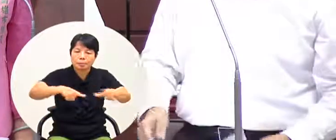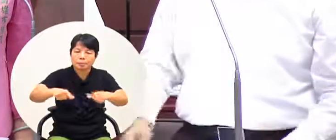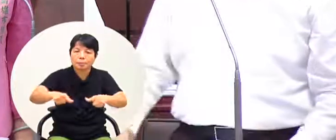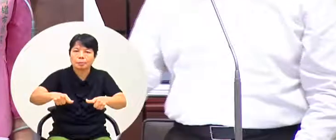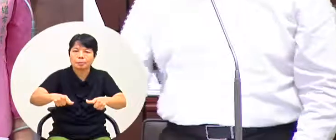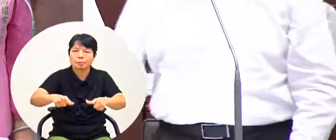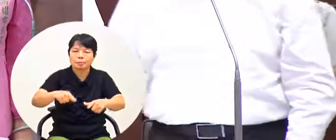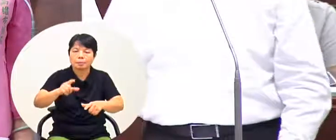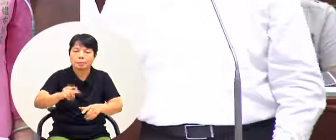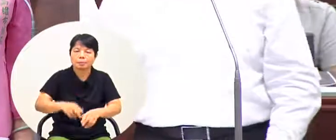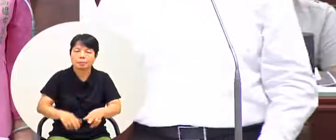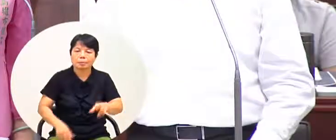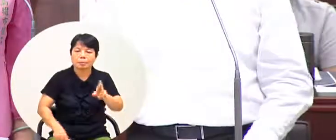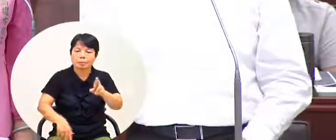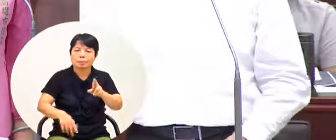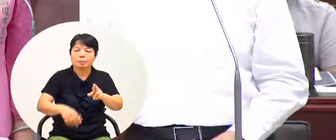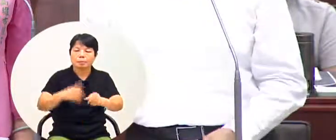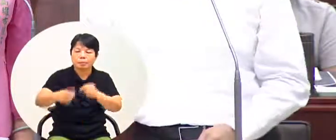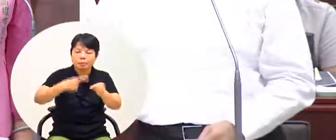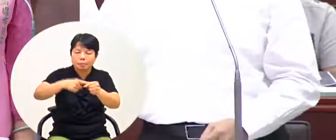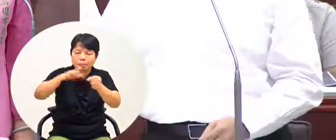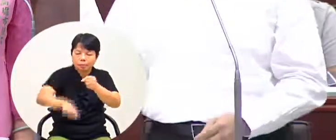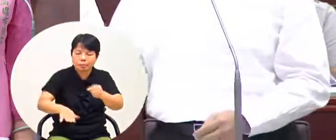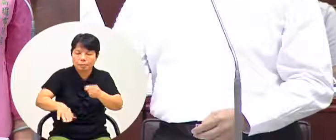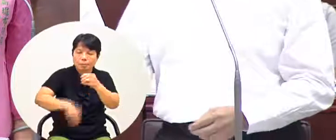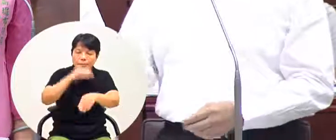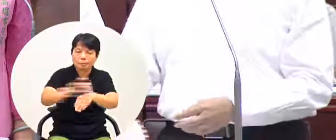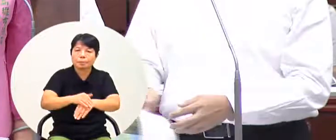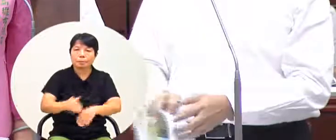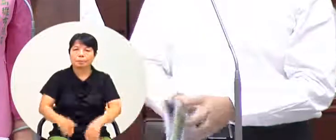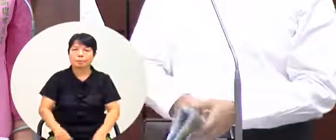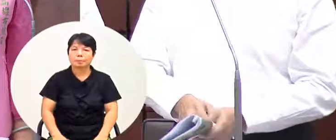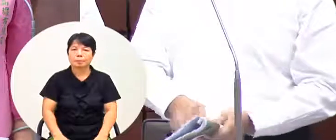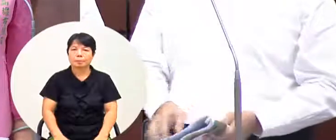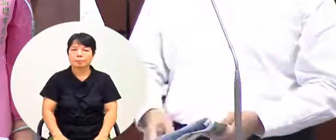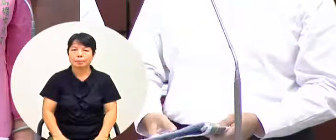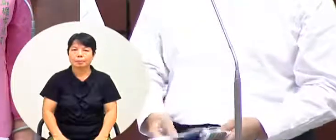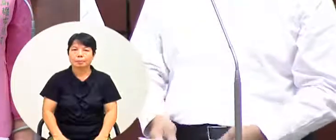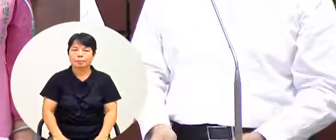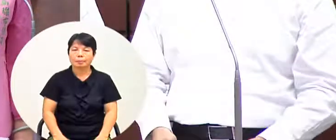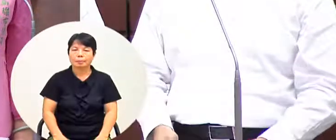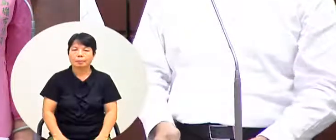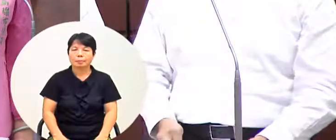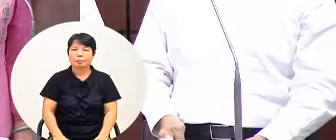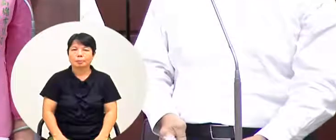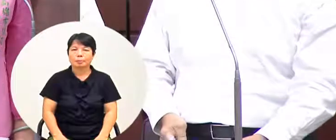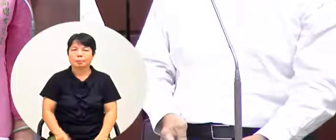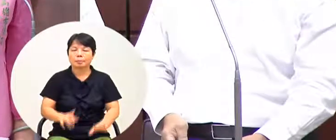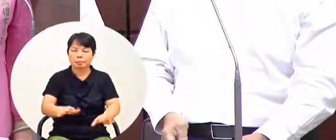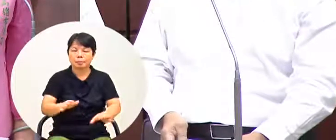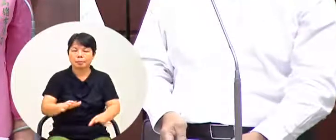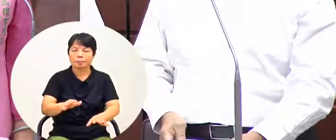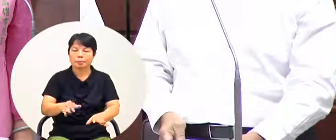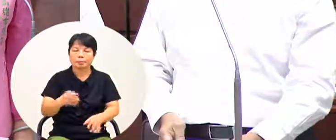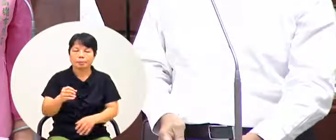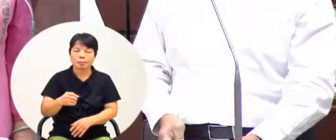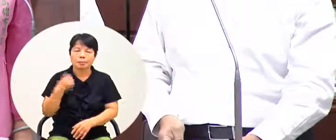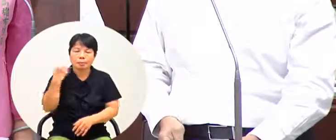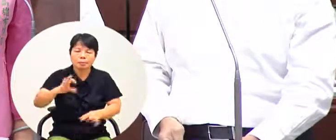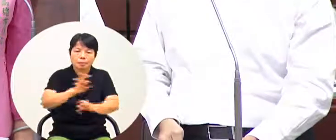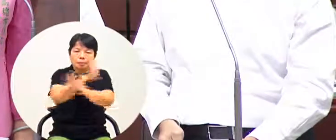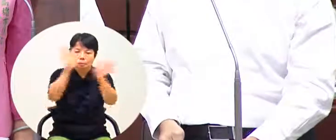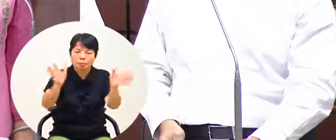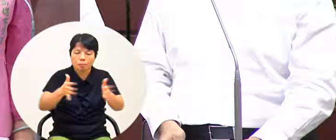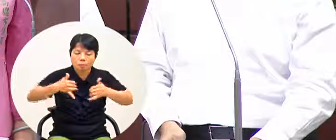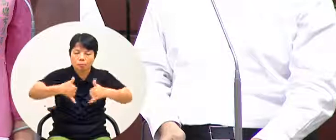可以来完工。另外，以往我那在关心讲我们新光沿道的部分，其实，在新